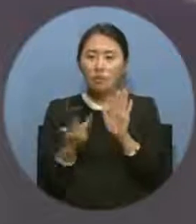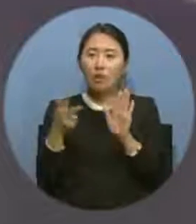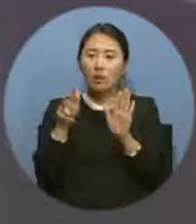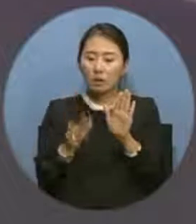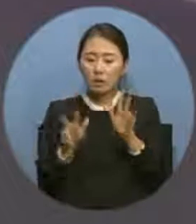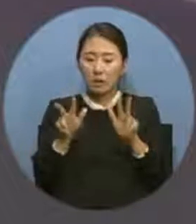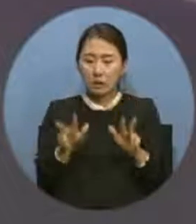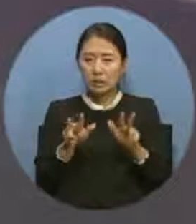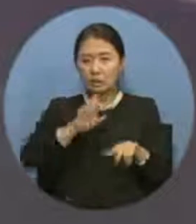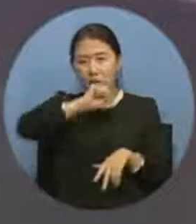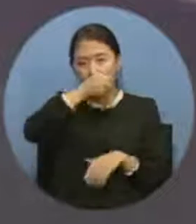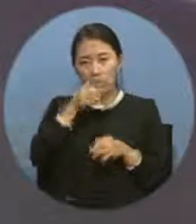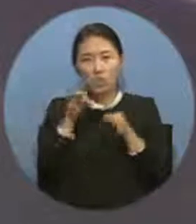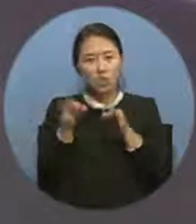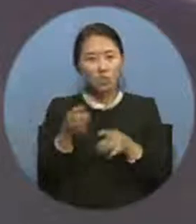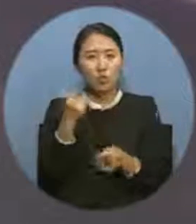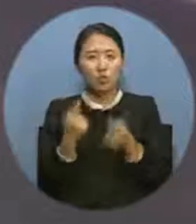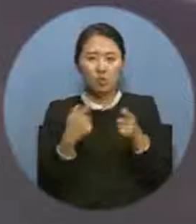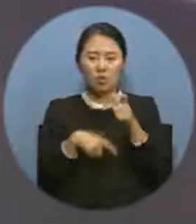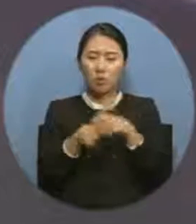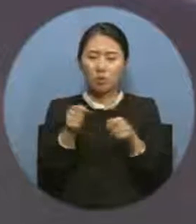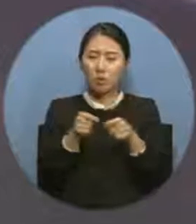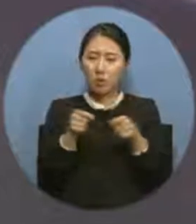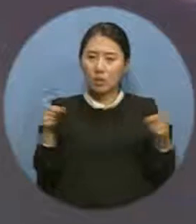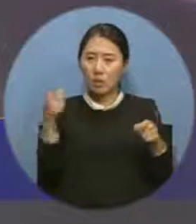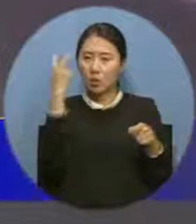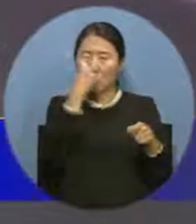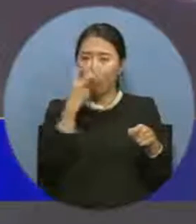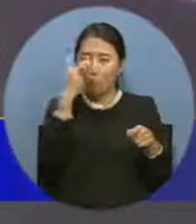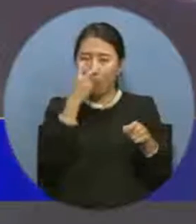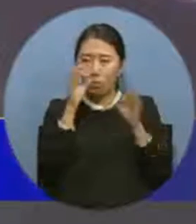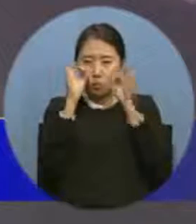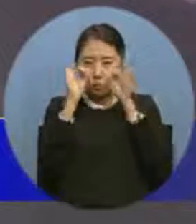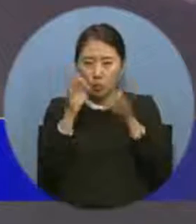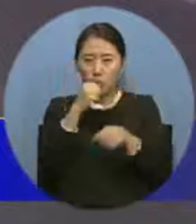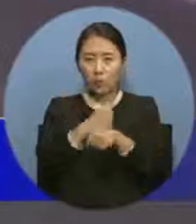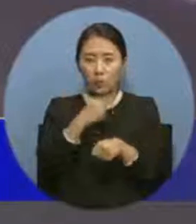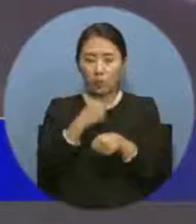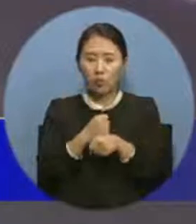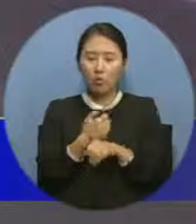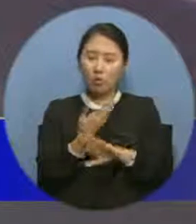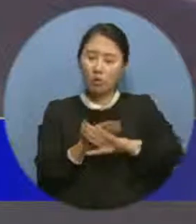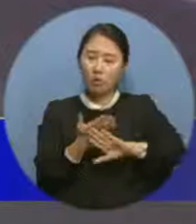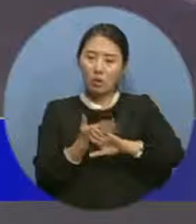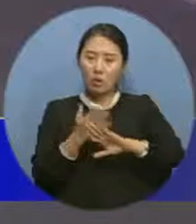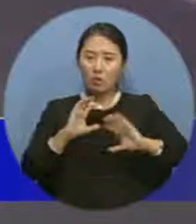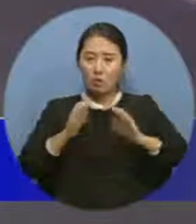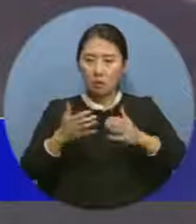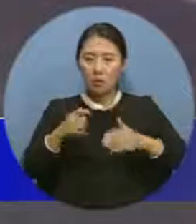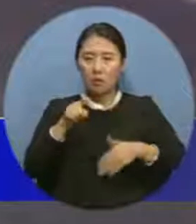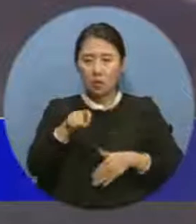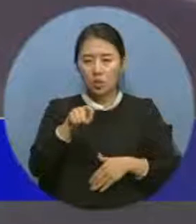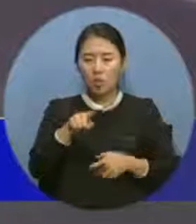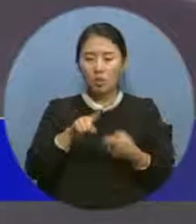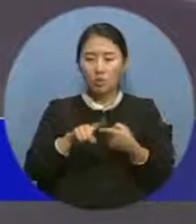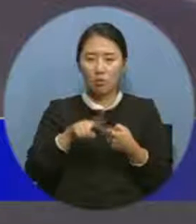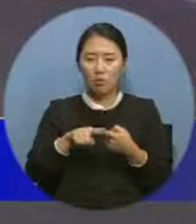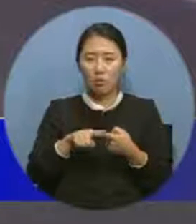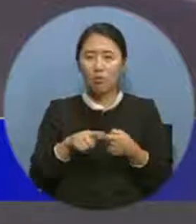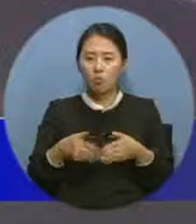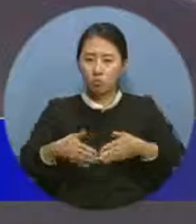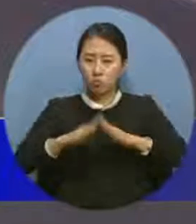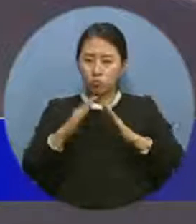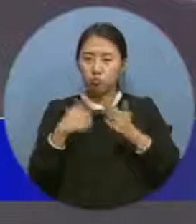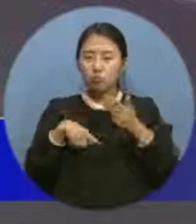하지만 당장의 예산지원 보다는 장기적인 관점을 강조하고 있었습니다 외국에서도 이런 용도의 건물이 정착하기 까지 어